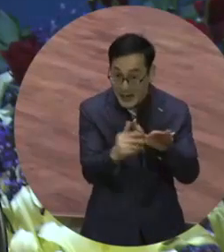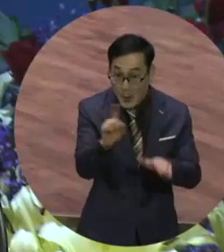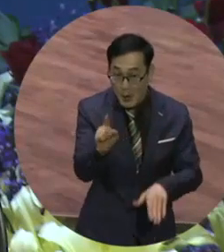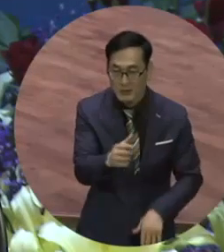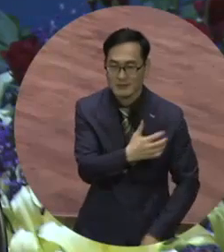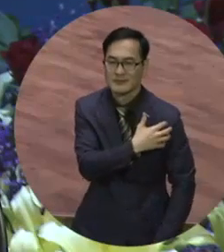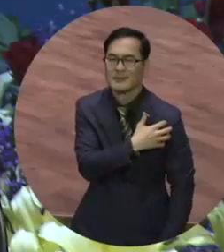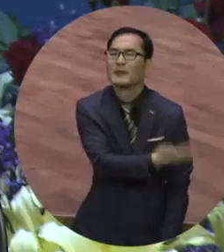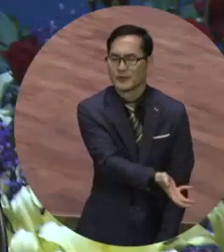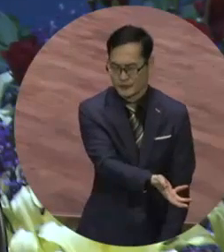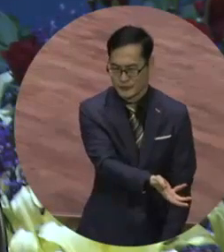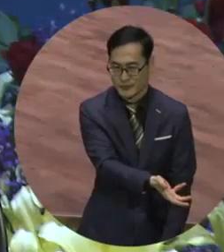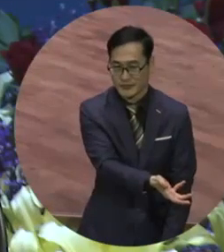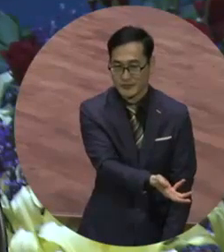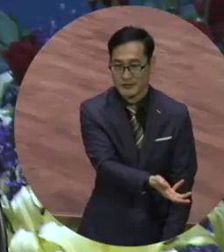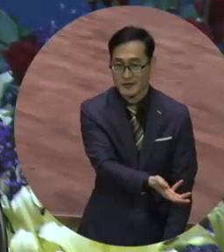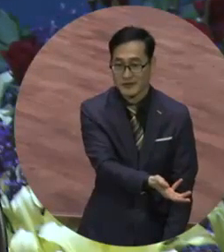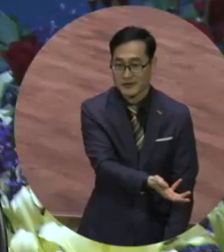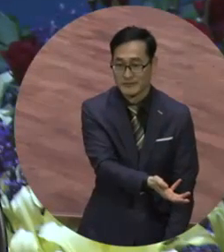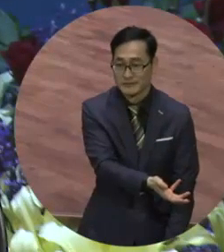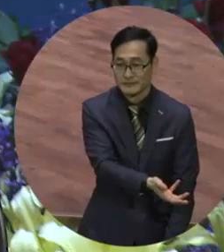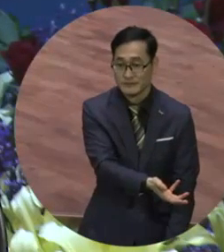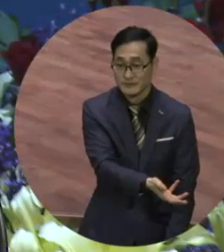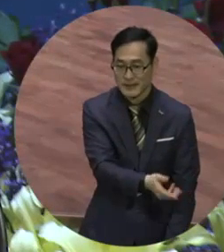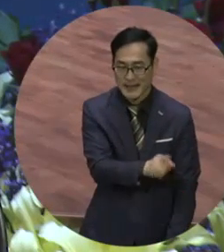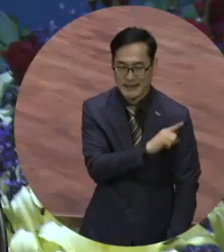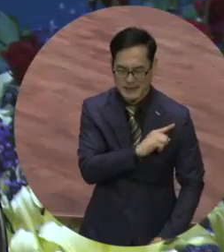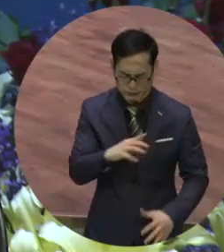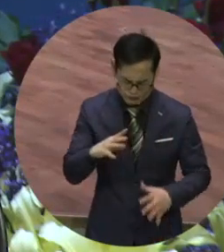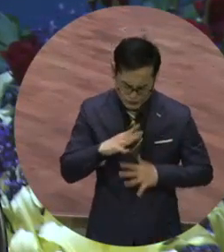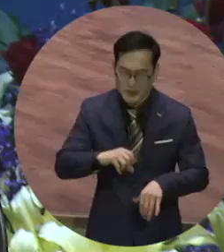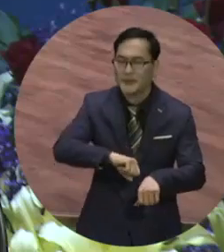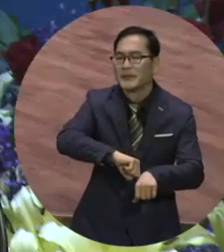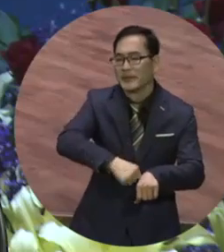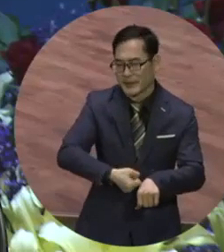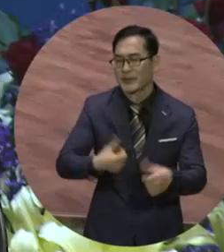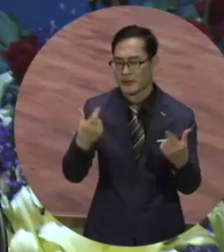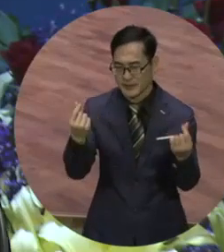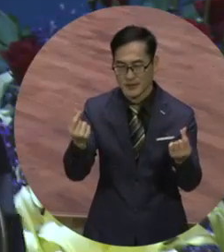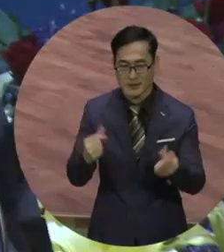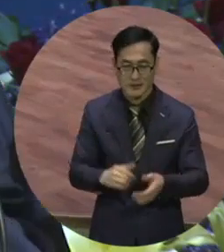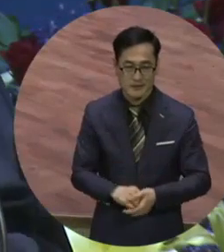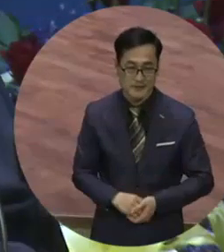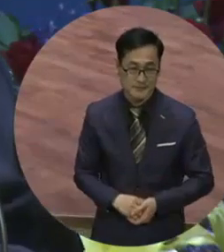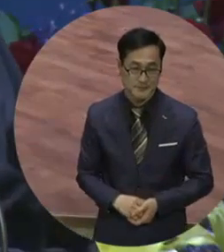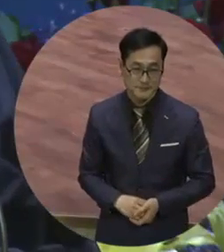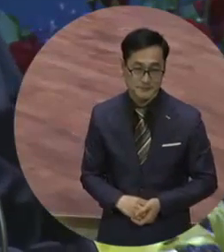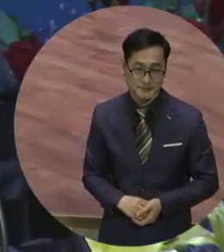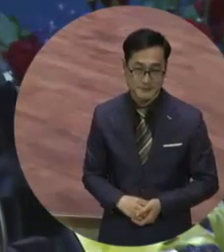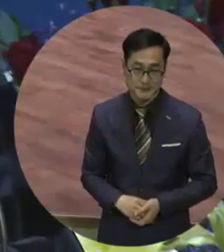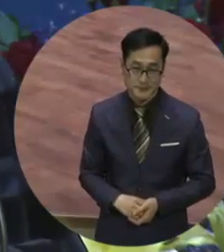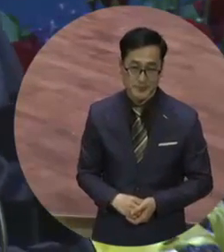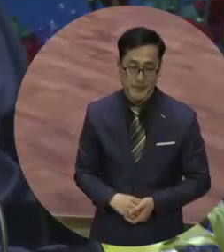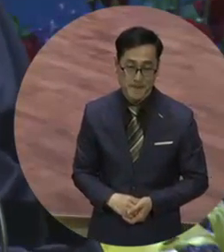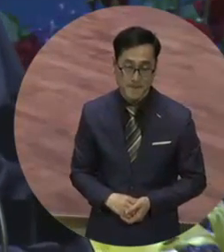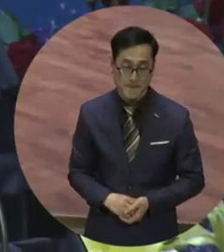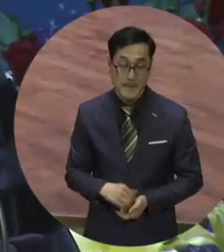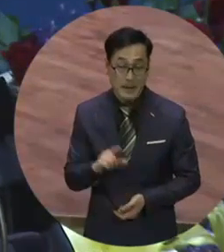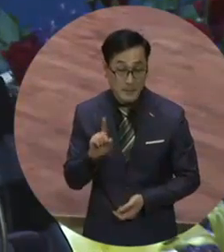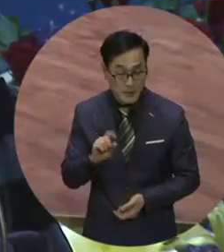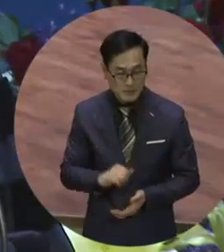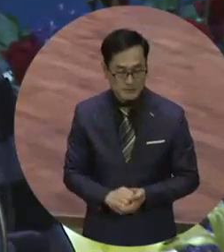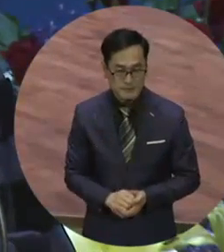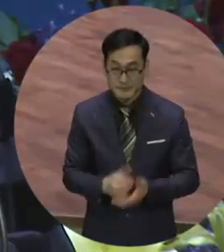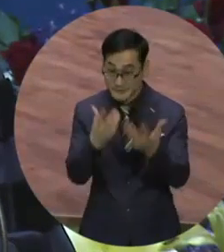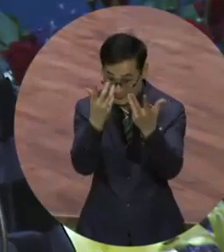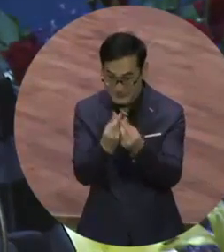유기의 유기. 가장 무서운 벌입니다. 유기. 쉽게 설명하면요. 여러분